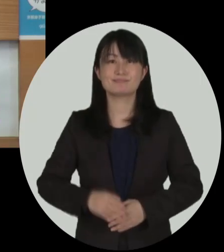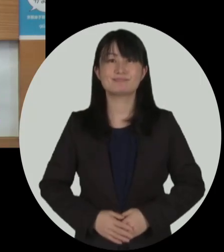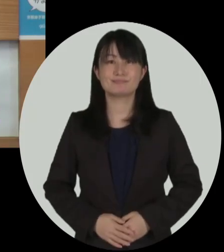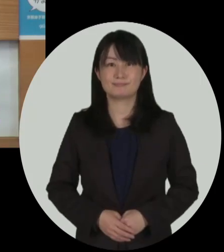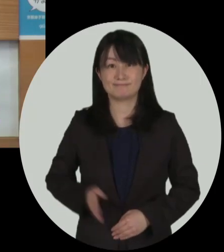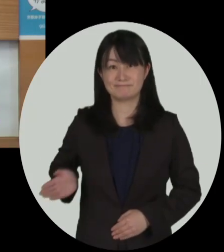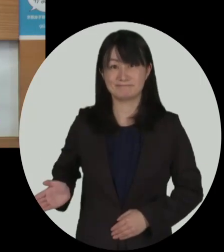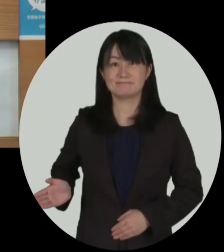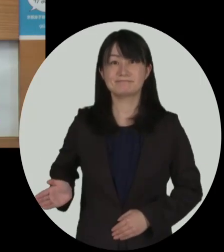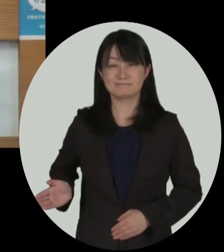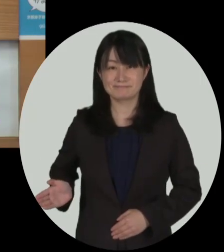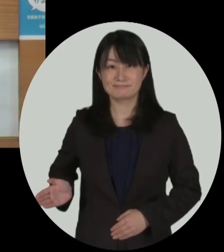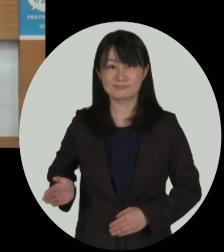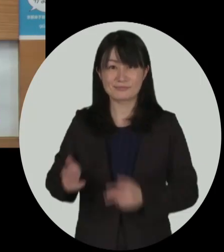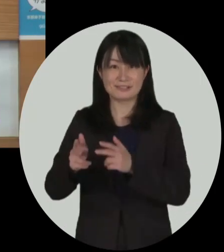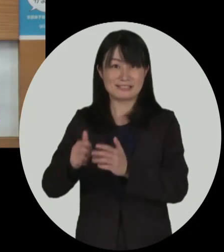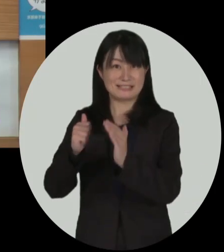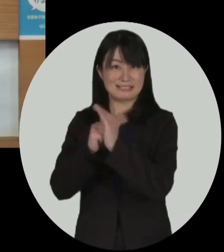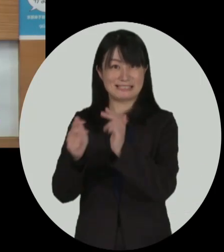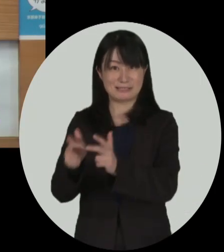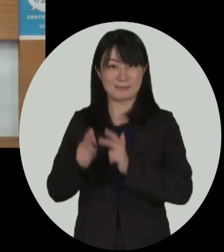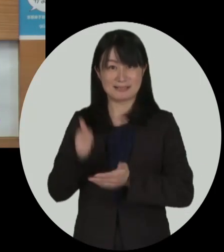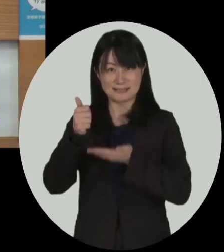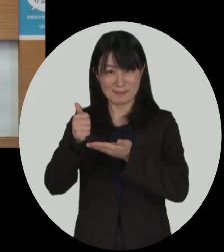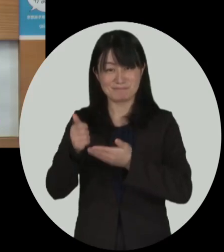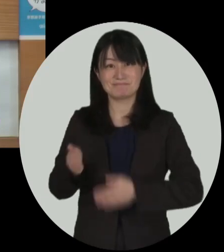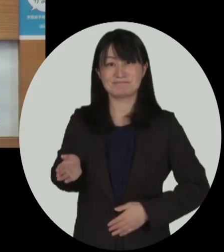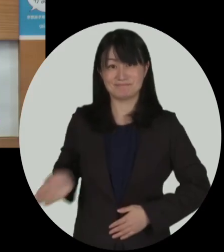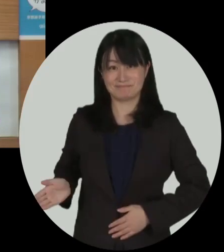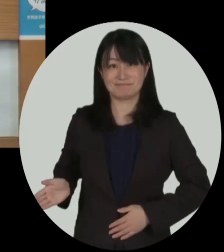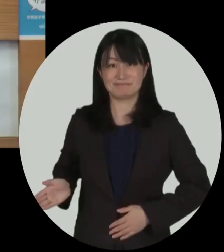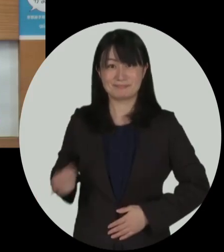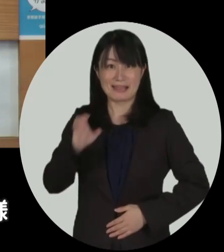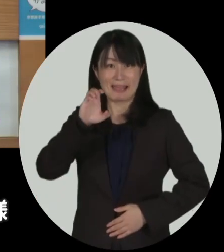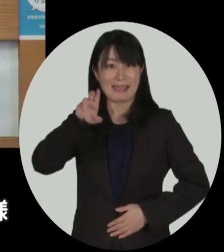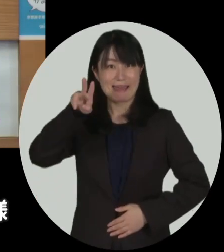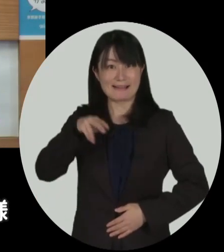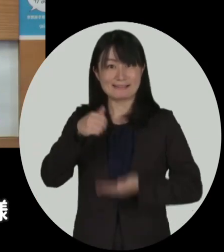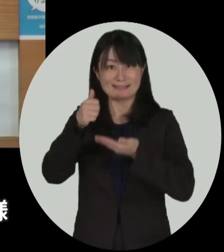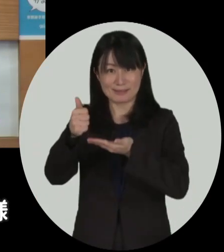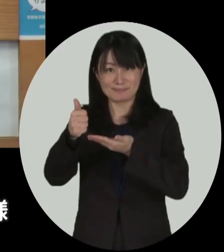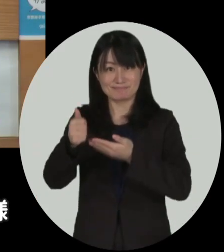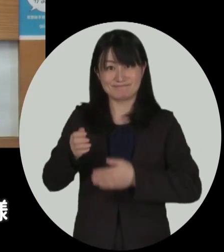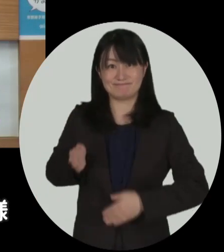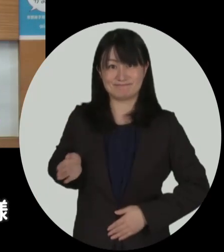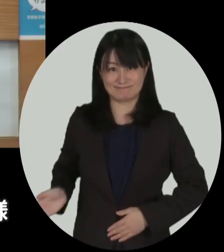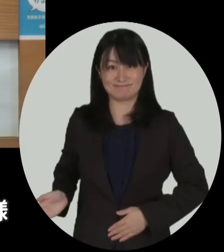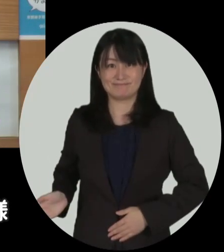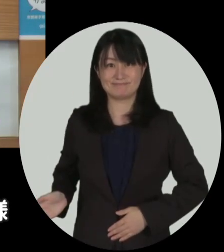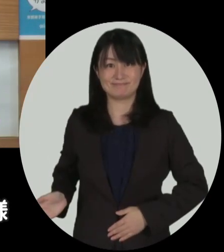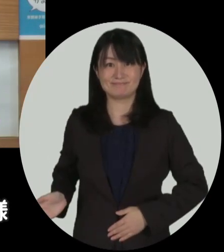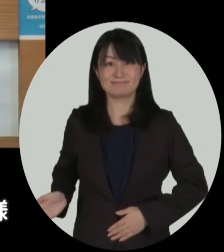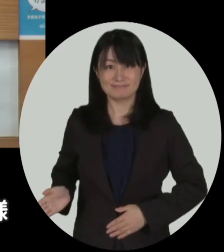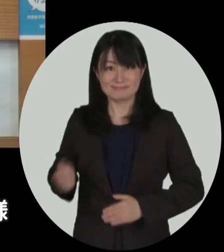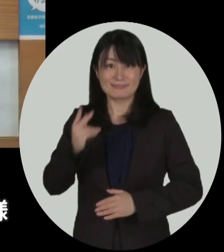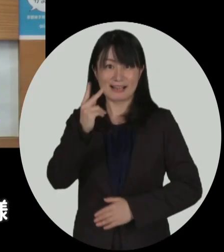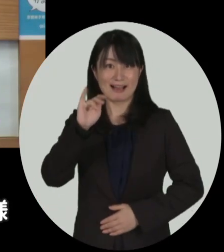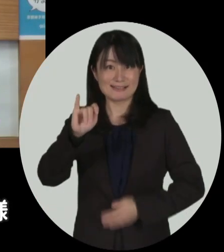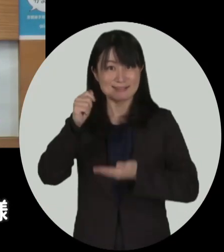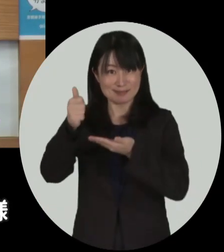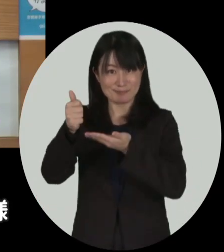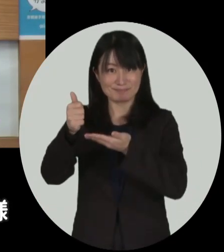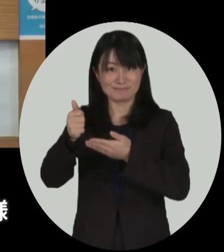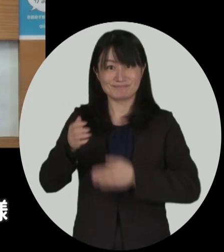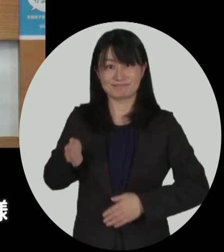演出家の石橋義松様、彫刻家の江里俊明様、写真家の甲斐房義様、千家実